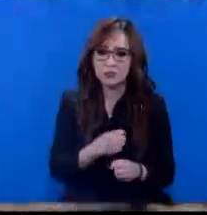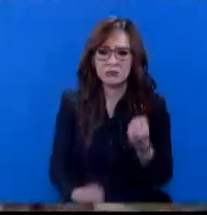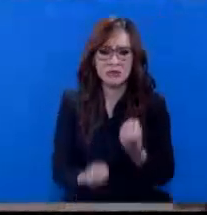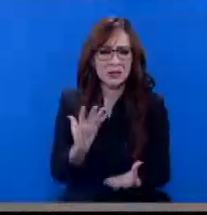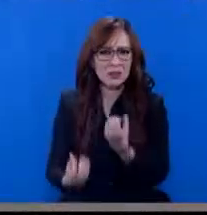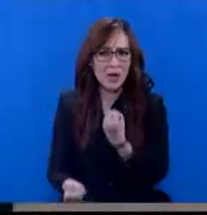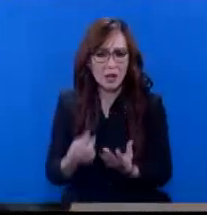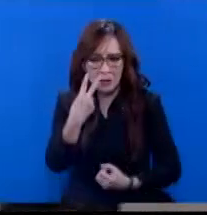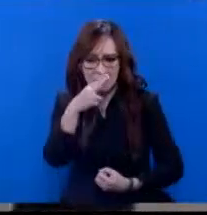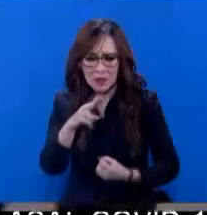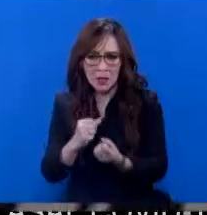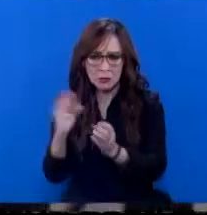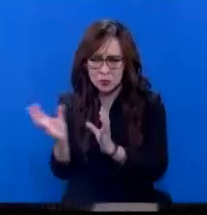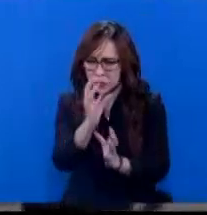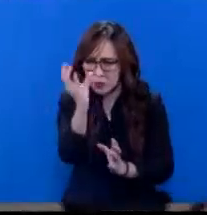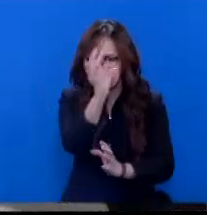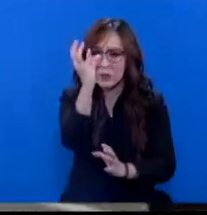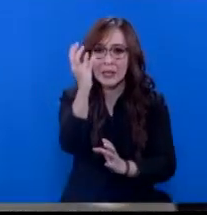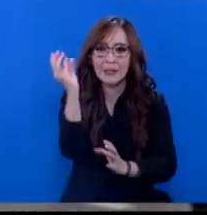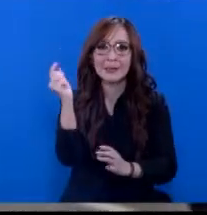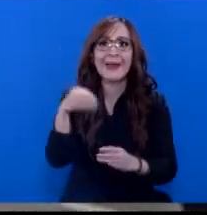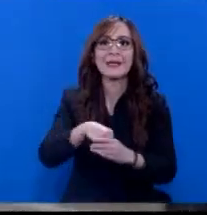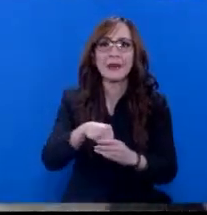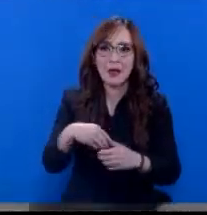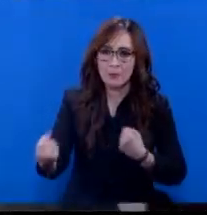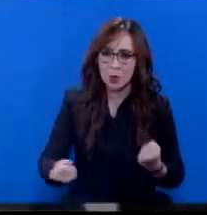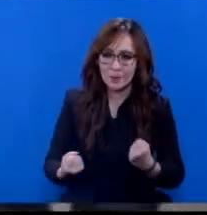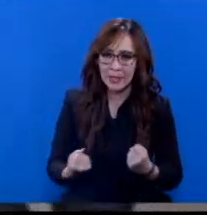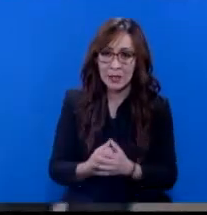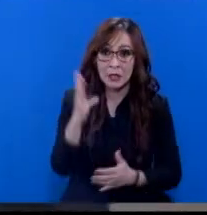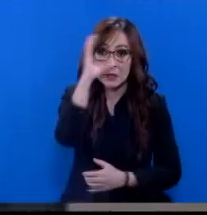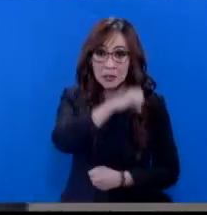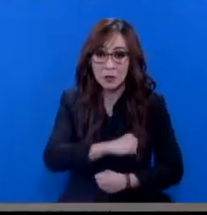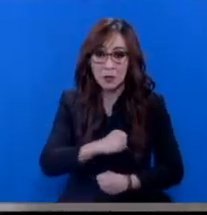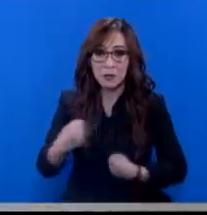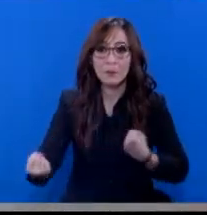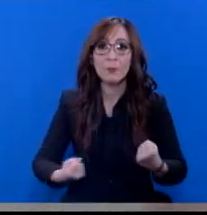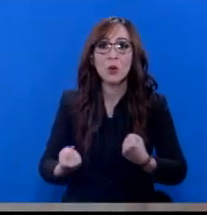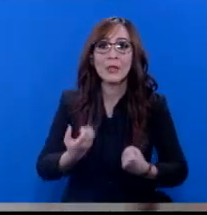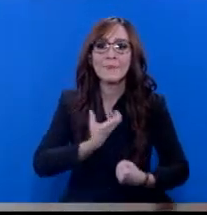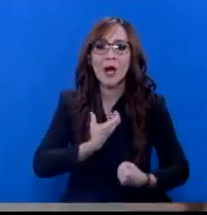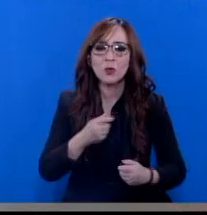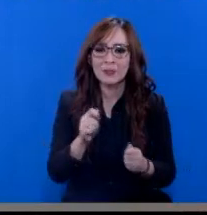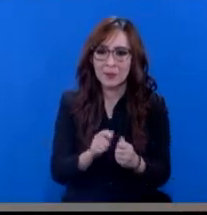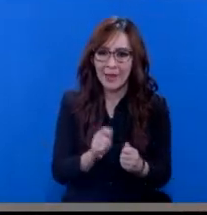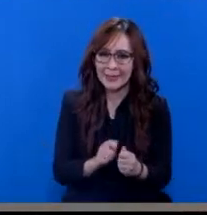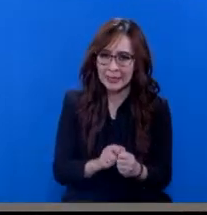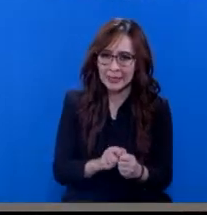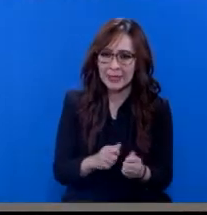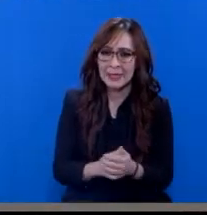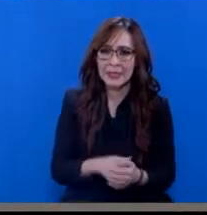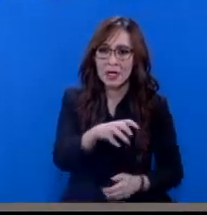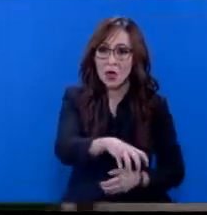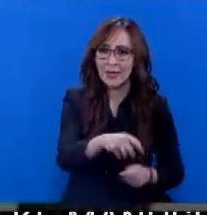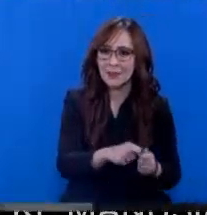asap terlihat mengepul dari dalam mobil. Belakangan diketahui mobil ambulans yang terbakar akan diperbaiki di bengkel yang tak jauh dari